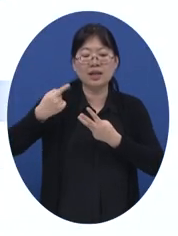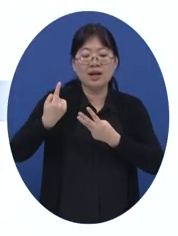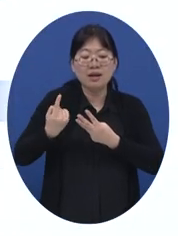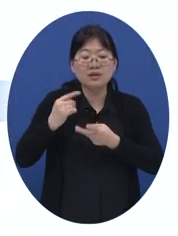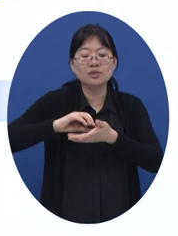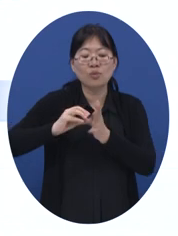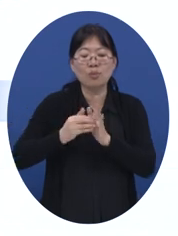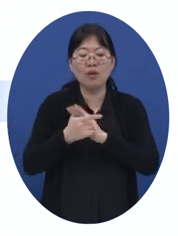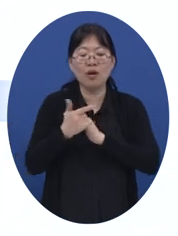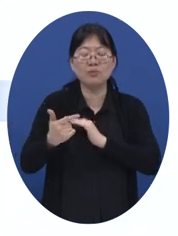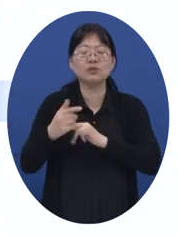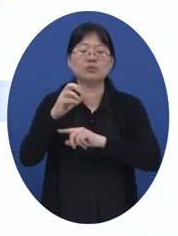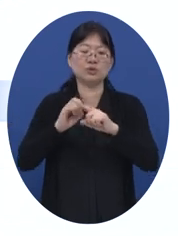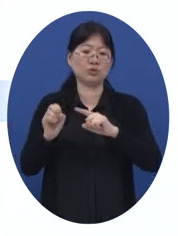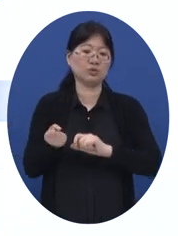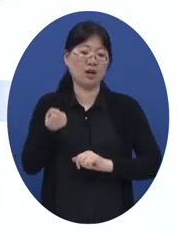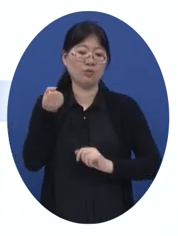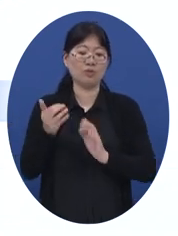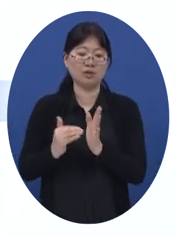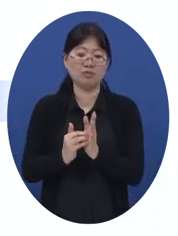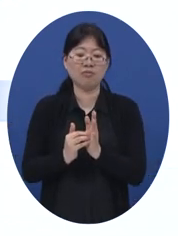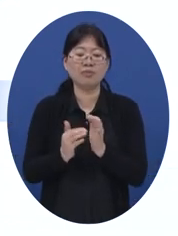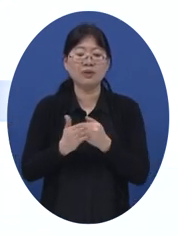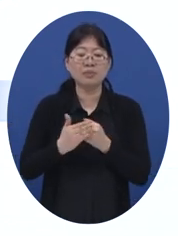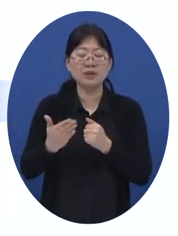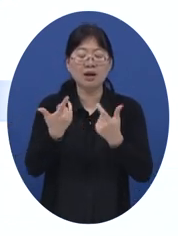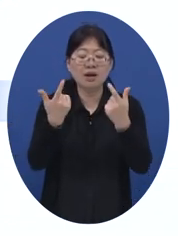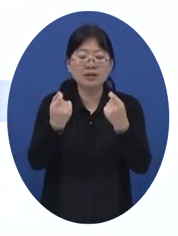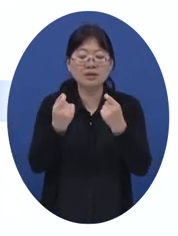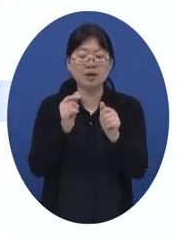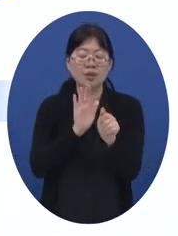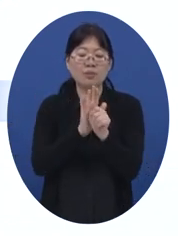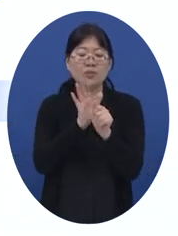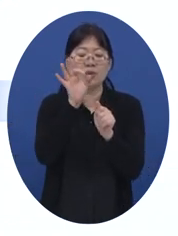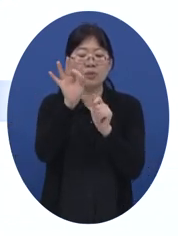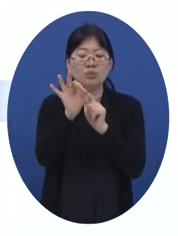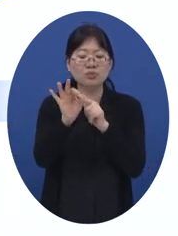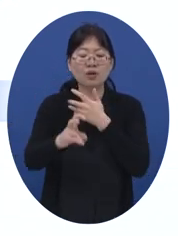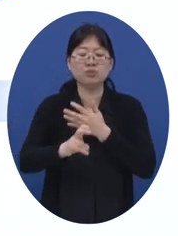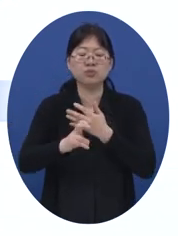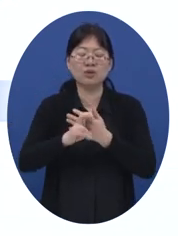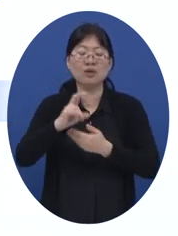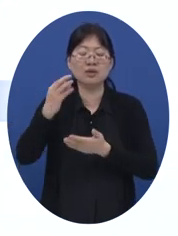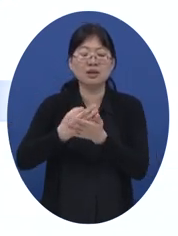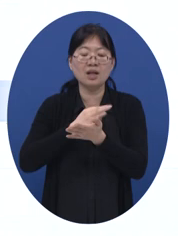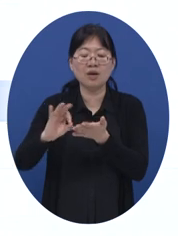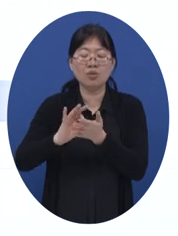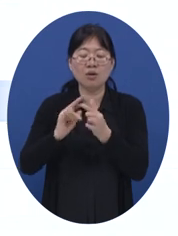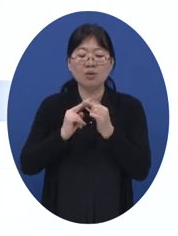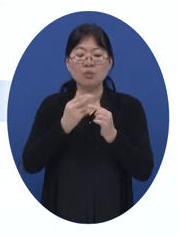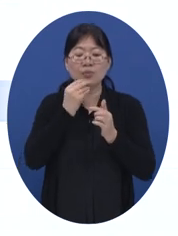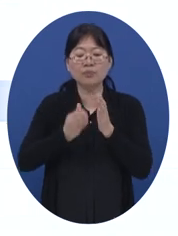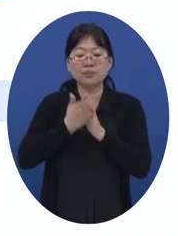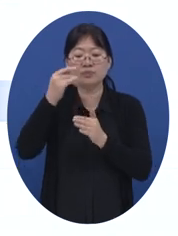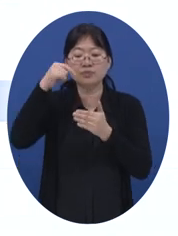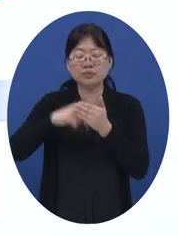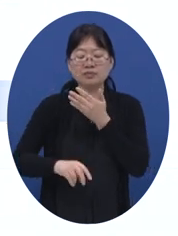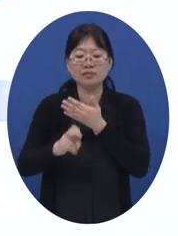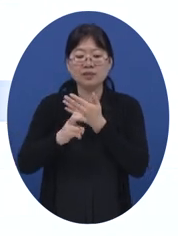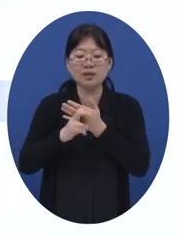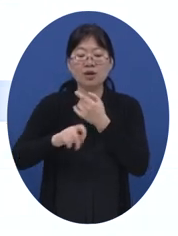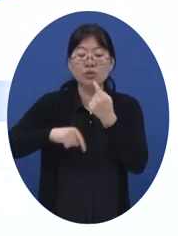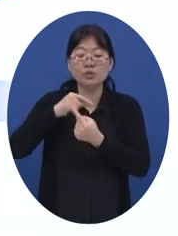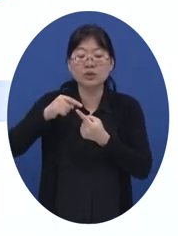1 규모로 매우 큰 비중을 차지하고 있습니다. 이 같은 보조금의 부정 사용과